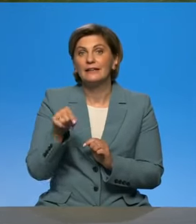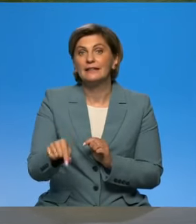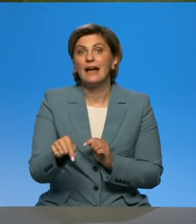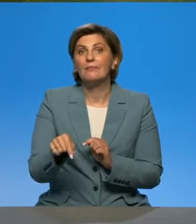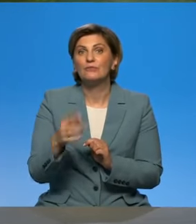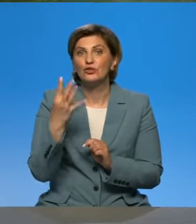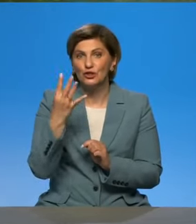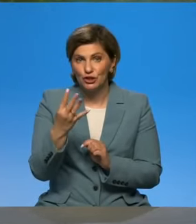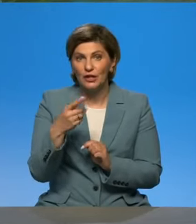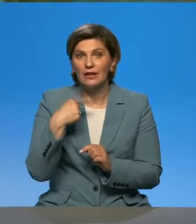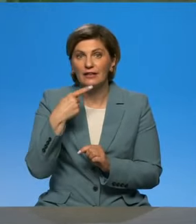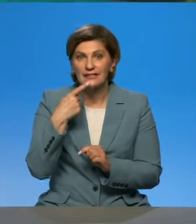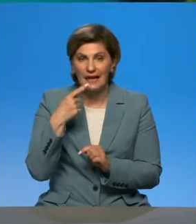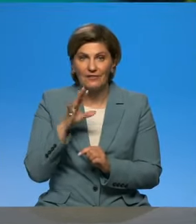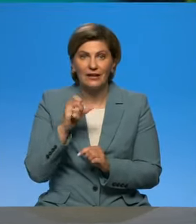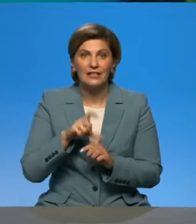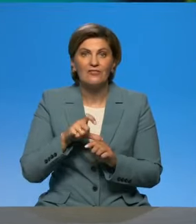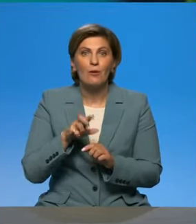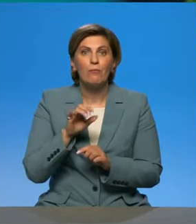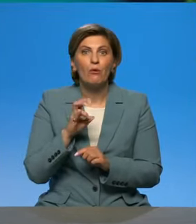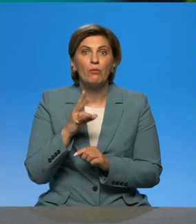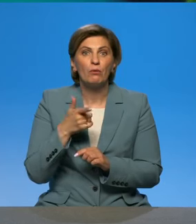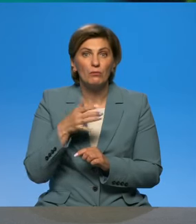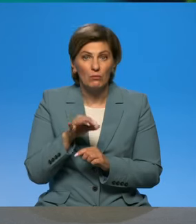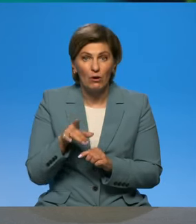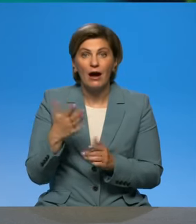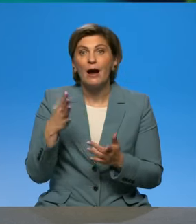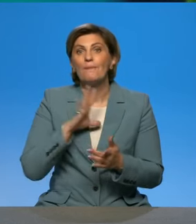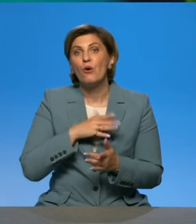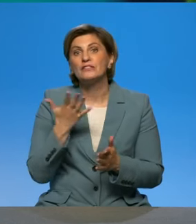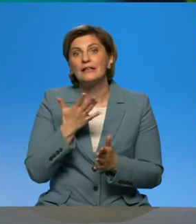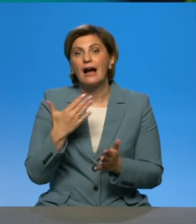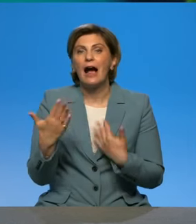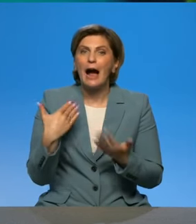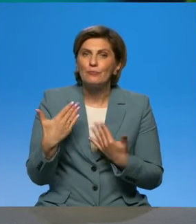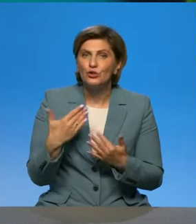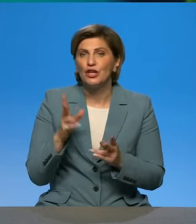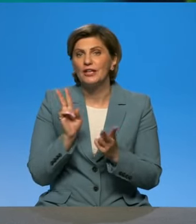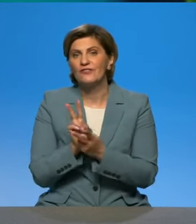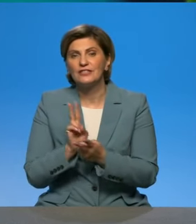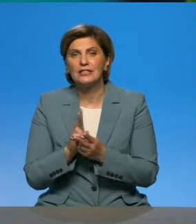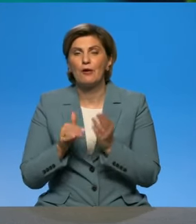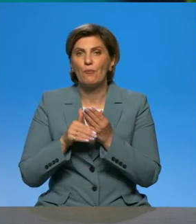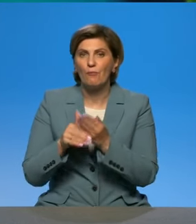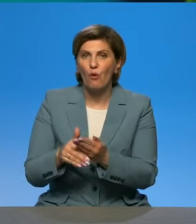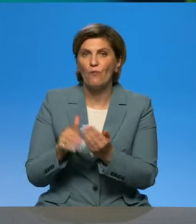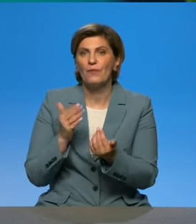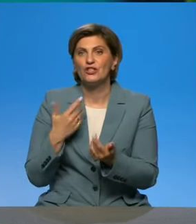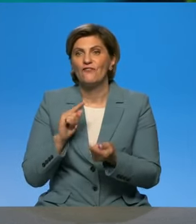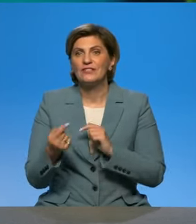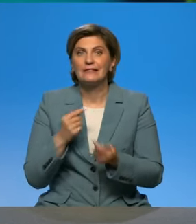после ряда моих экспедиций, ряда общения, встреч, помощи, взаимодействия, да, они,